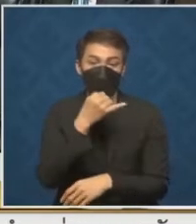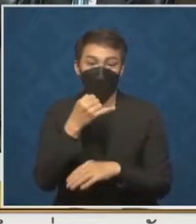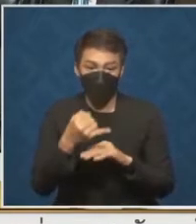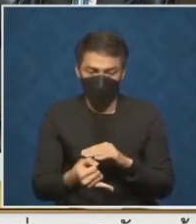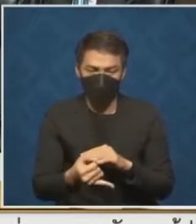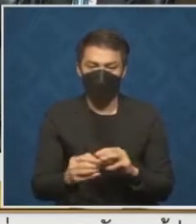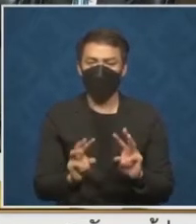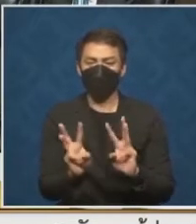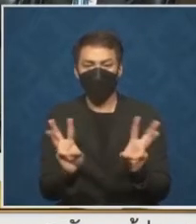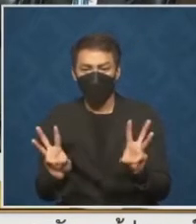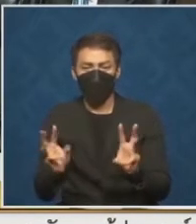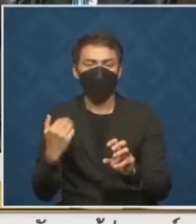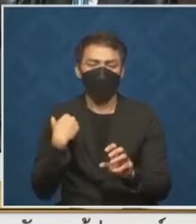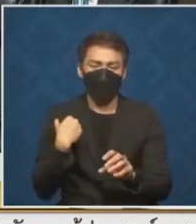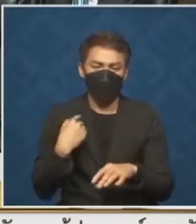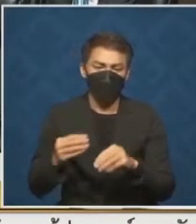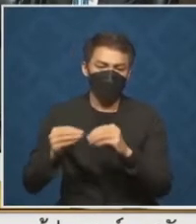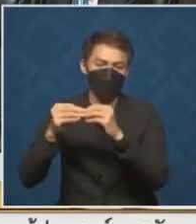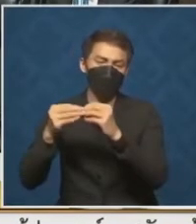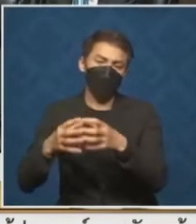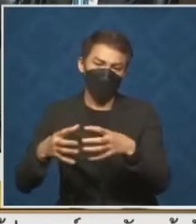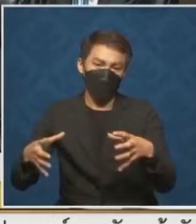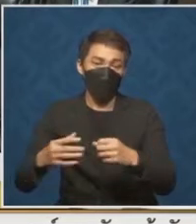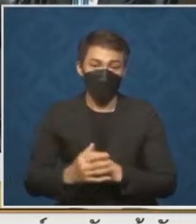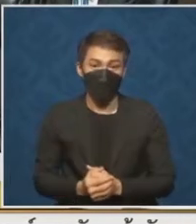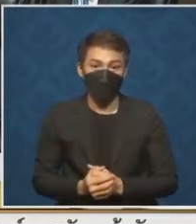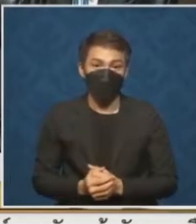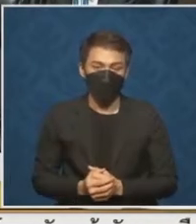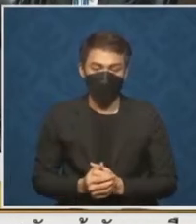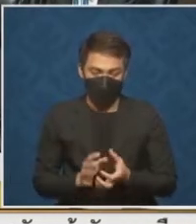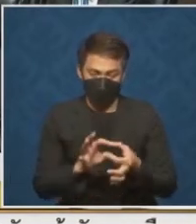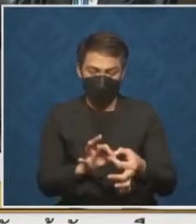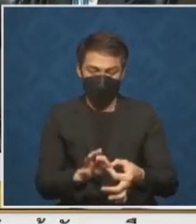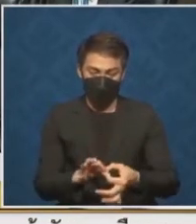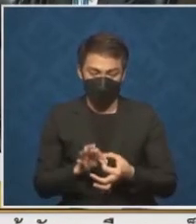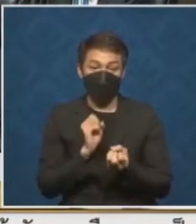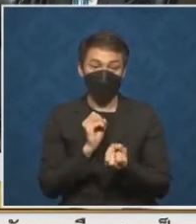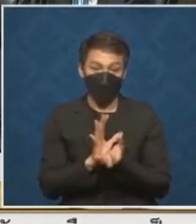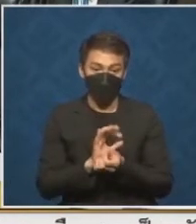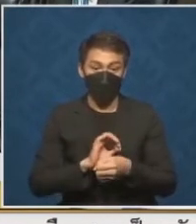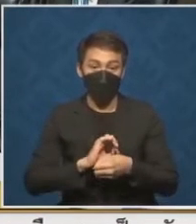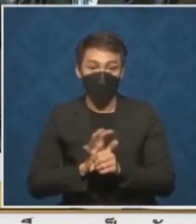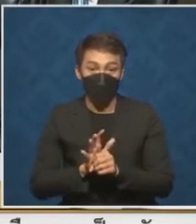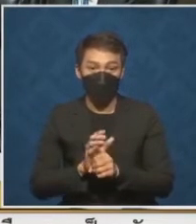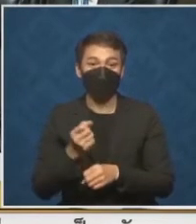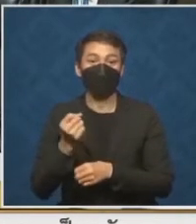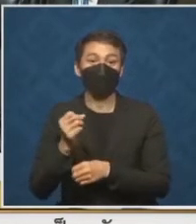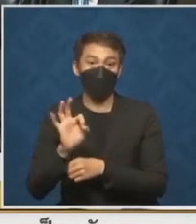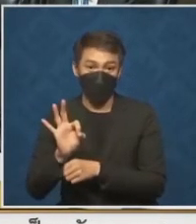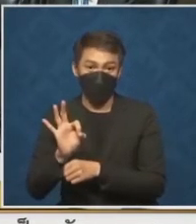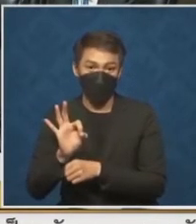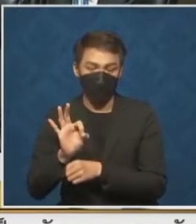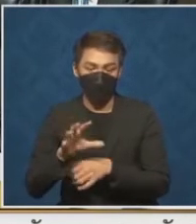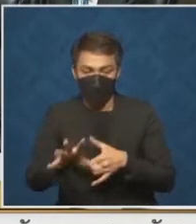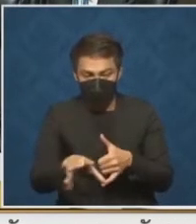โควิช 1 9ที่ส่งผลให้มีผู้ติดเชื้อกว่า 2ล้านคนและเสียชีวิตกว่า 2หมื่น